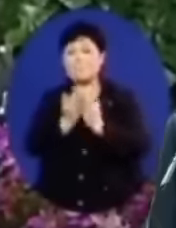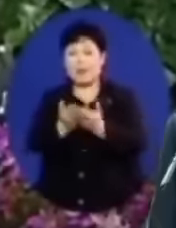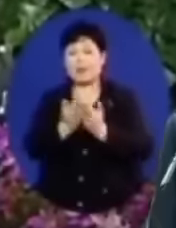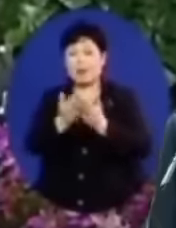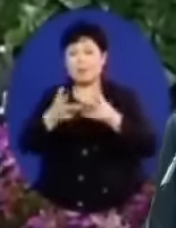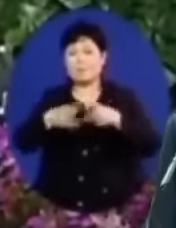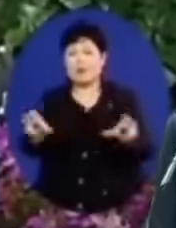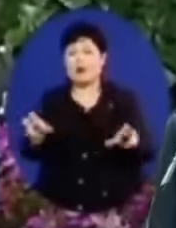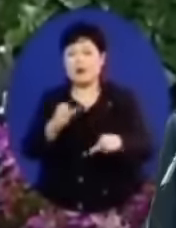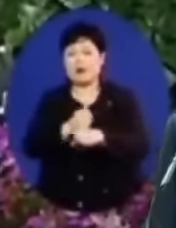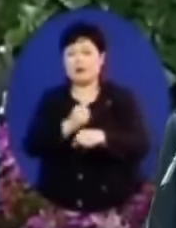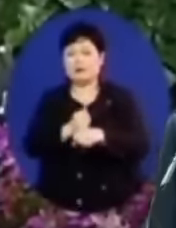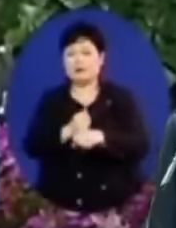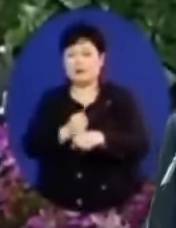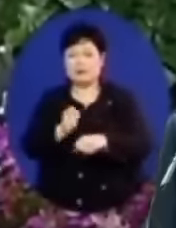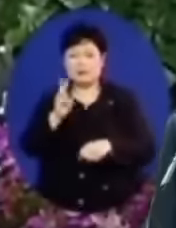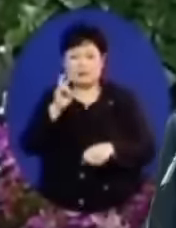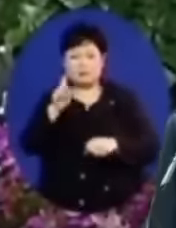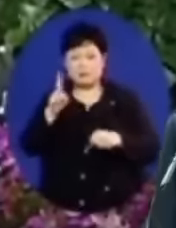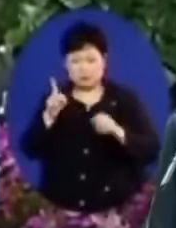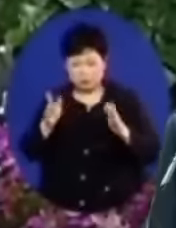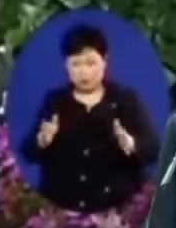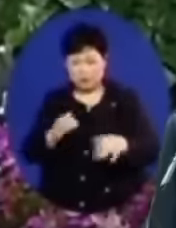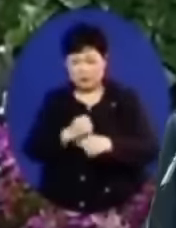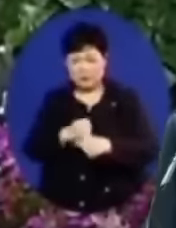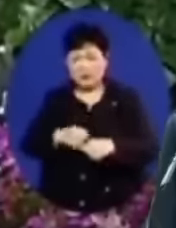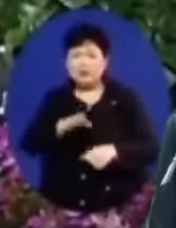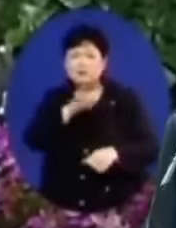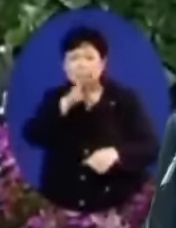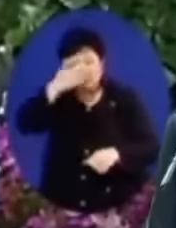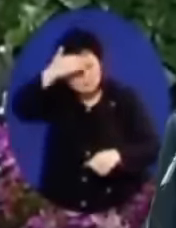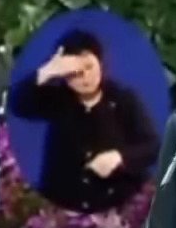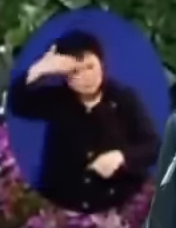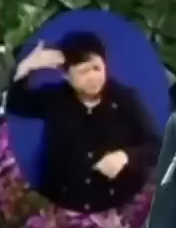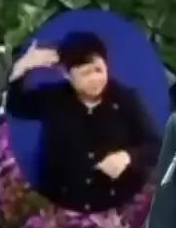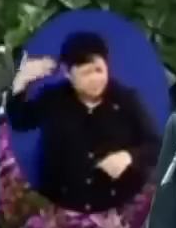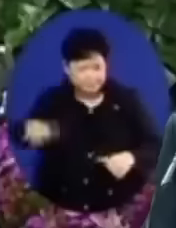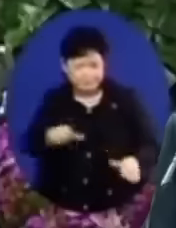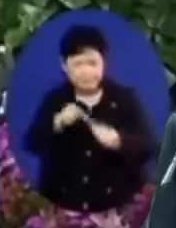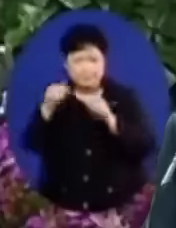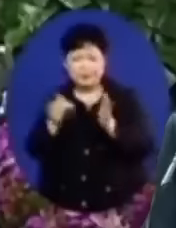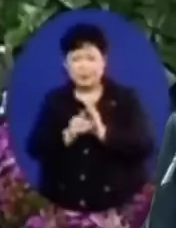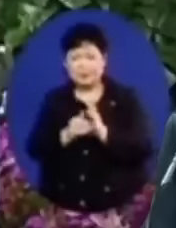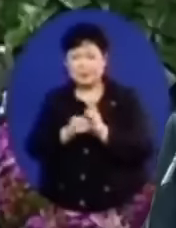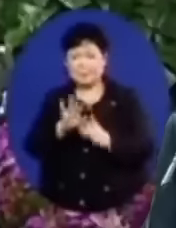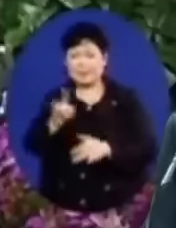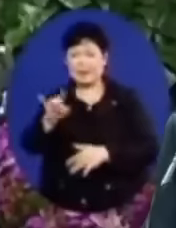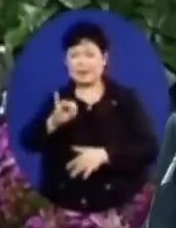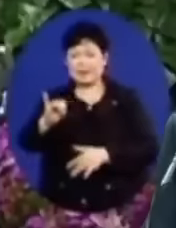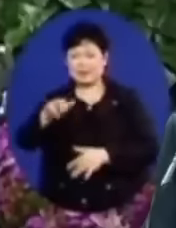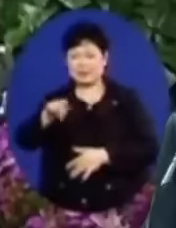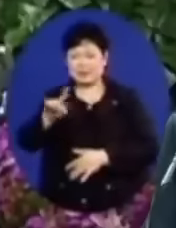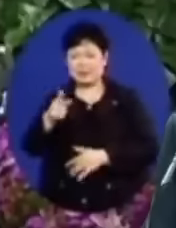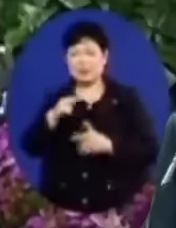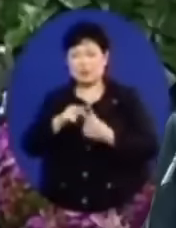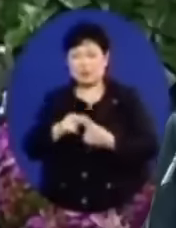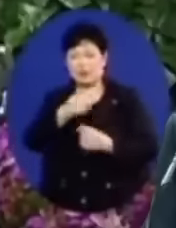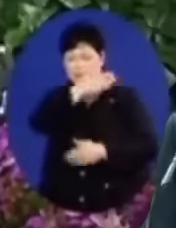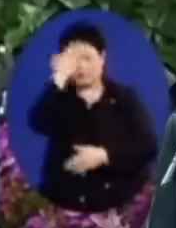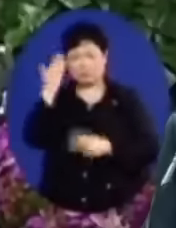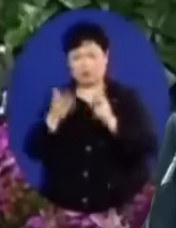타고 표류하다가 극적으로 구조된 사람이 있었습니다. 바로 리건 베이커라는 선장과 젊은